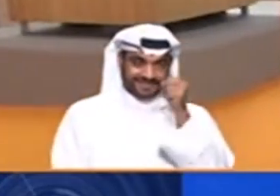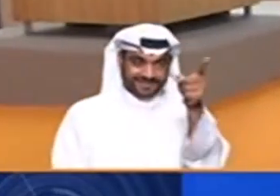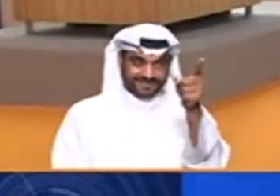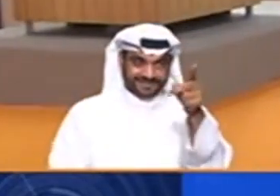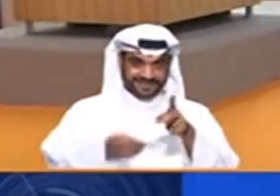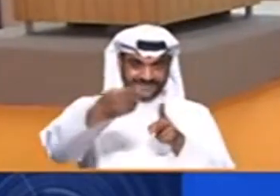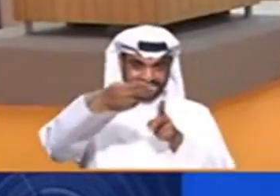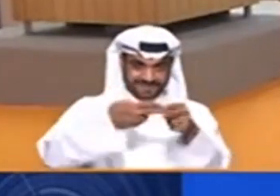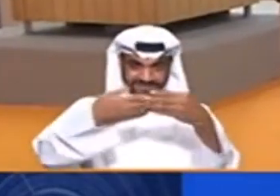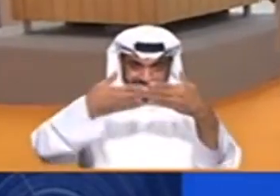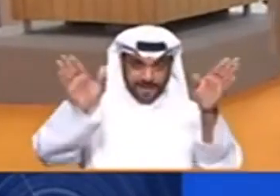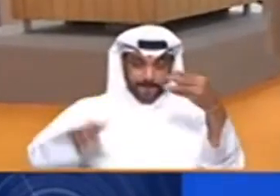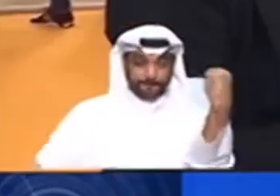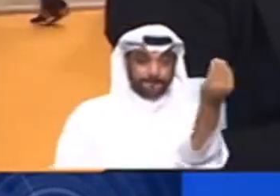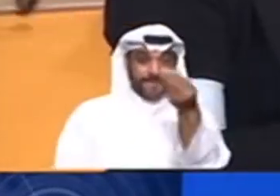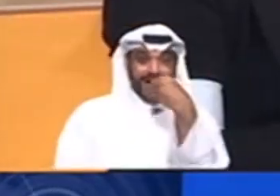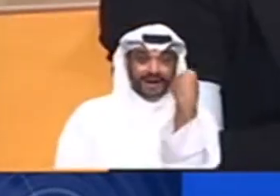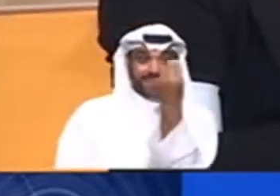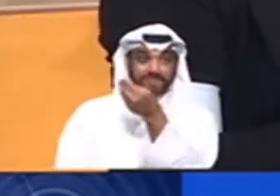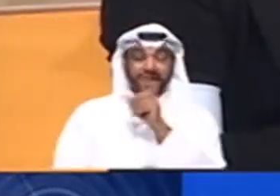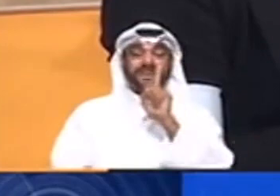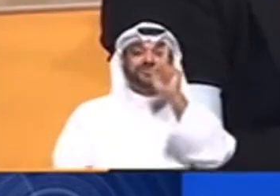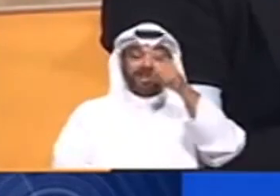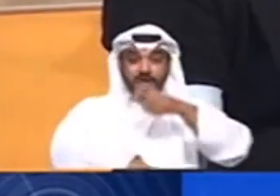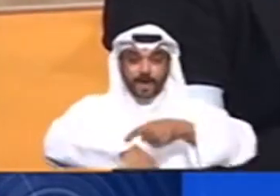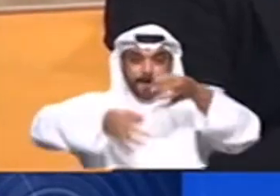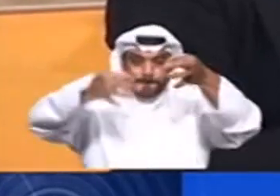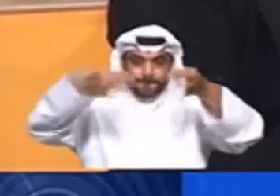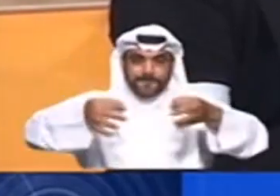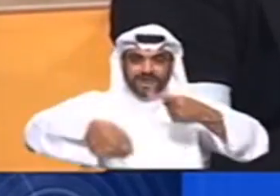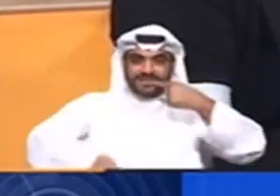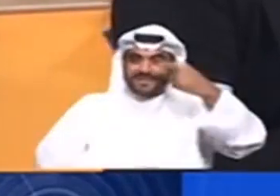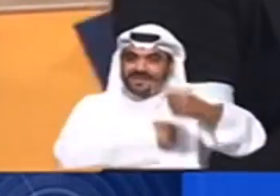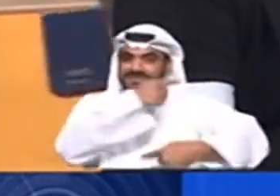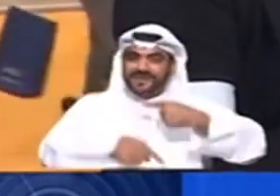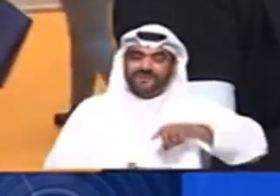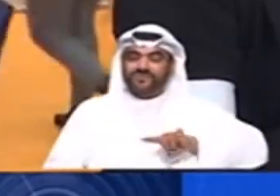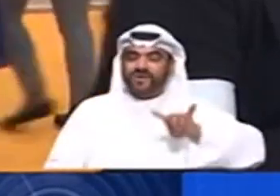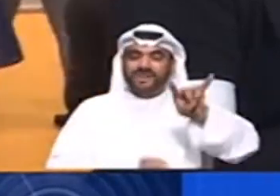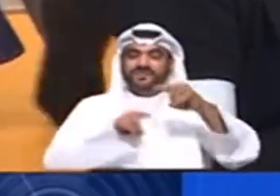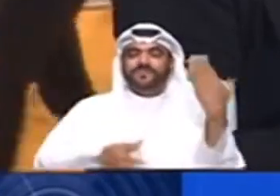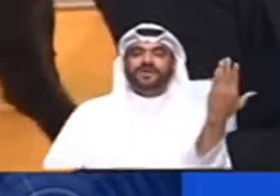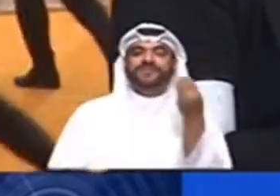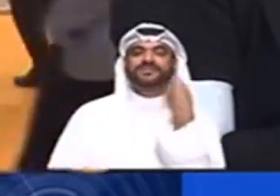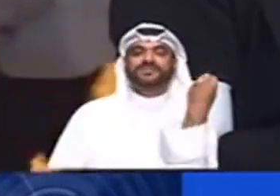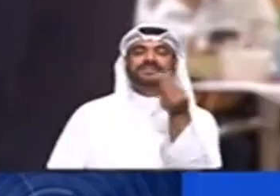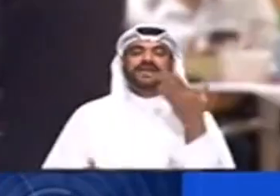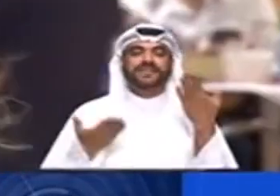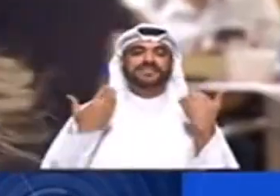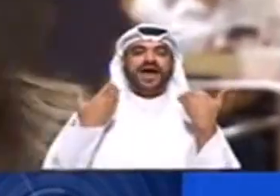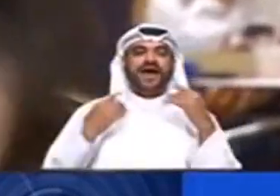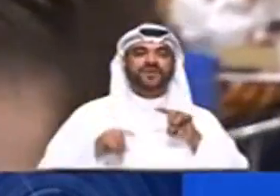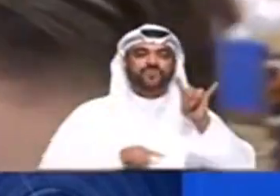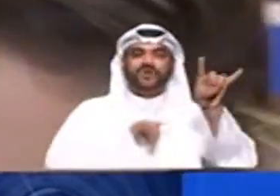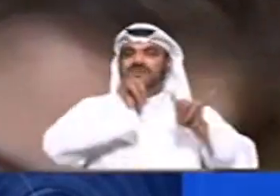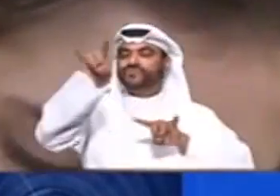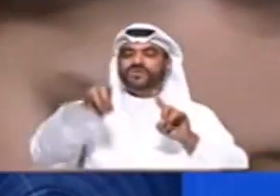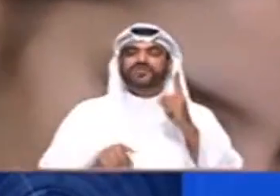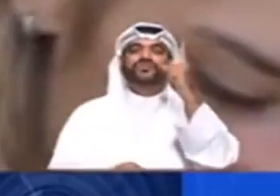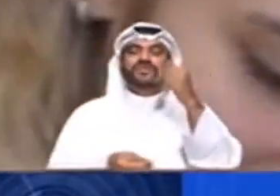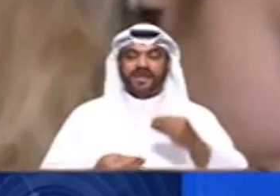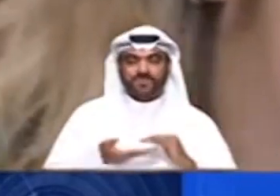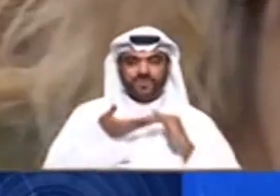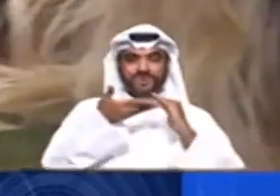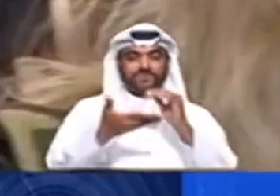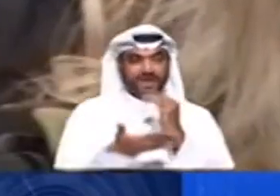أو بما يعرف بتوب ريزا هو موعد سنوي يلتقي فيه العاملون في المجال السياحي والسفر من أجل تبادل الأفكار وتقديم